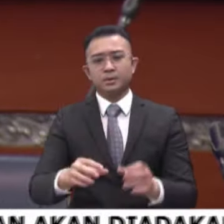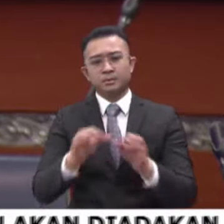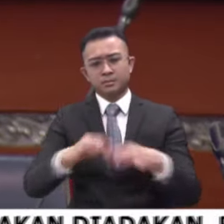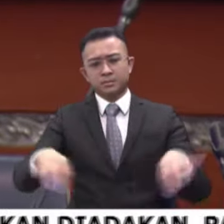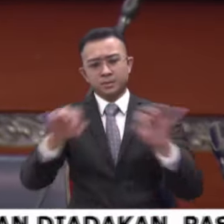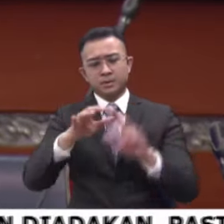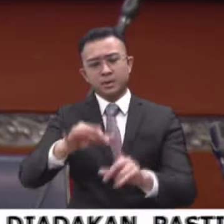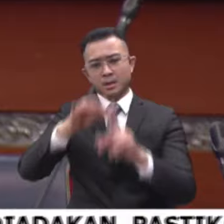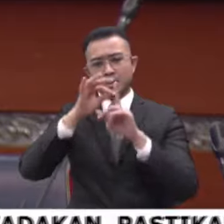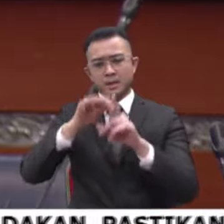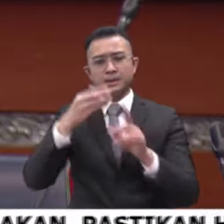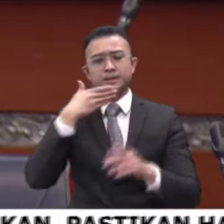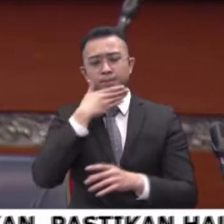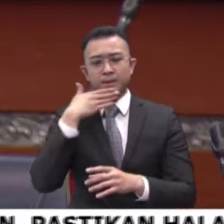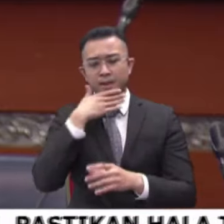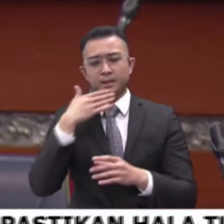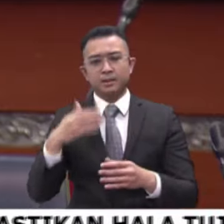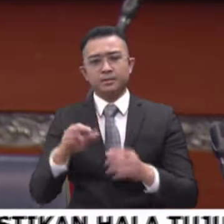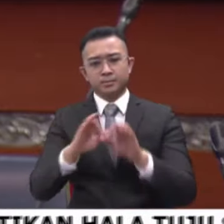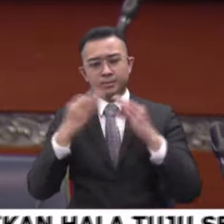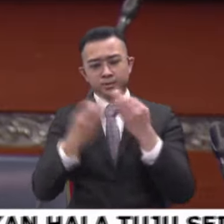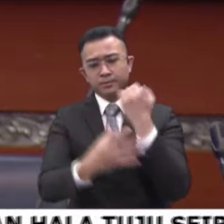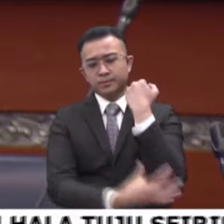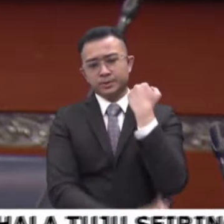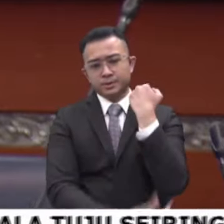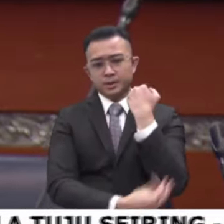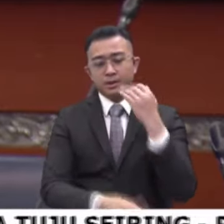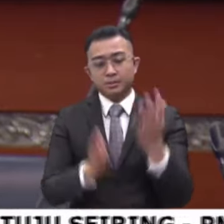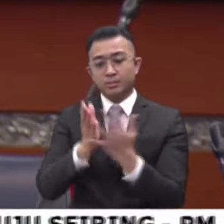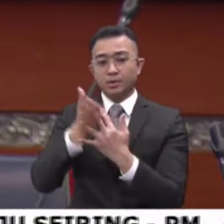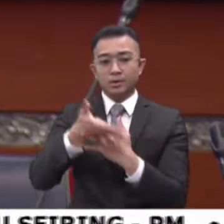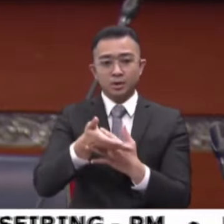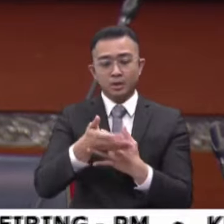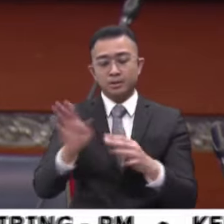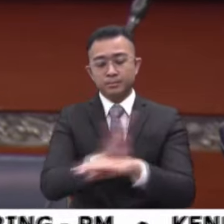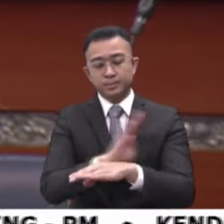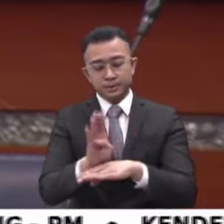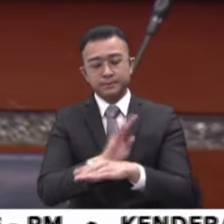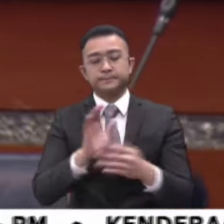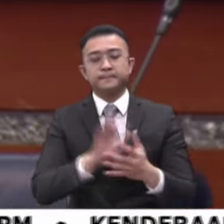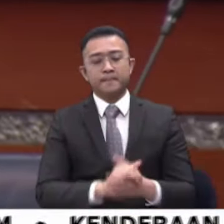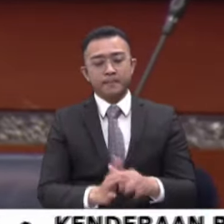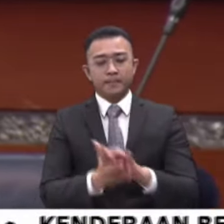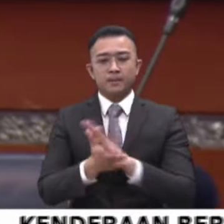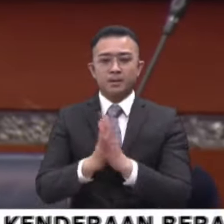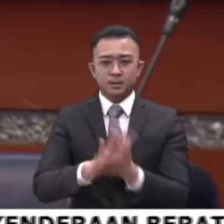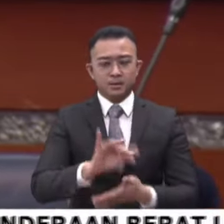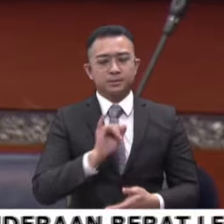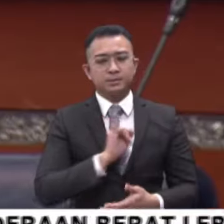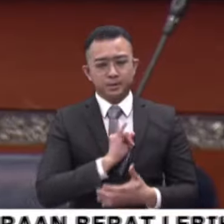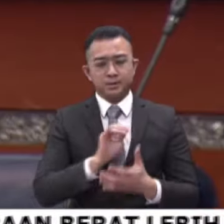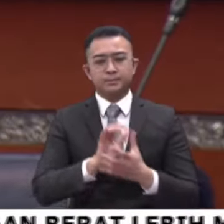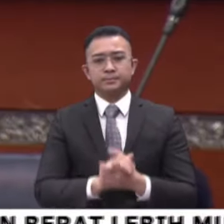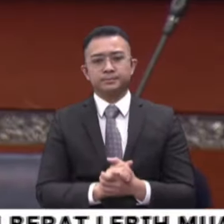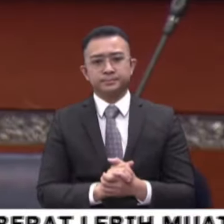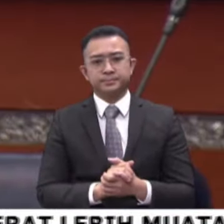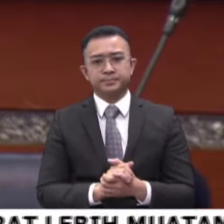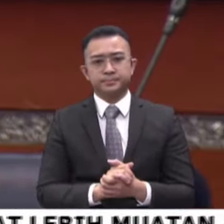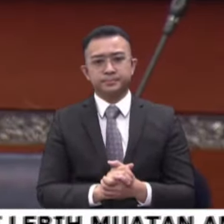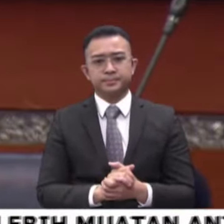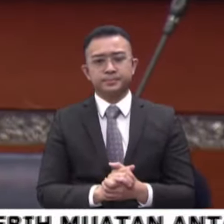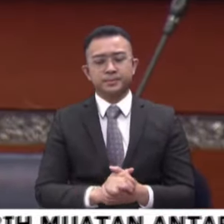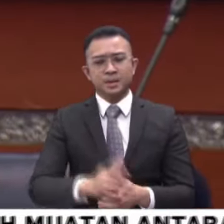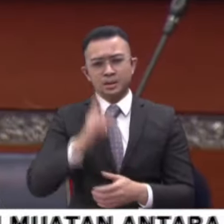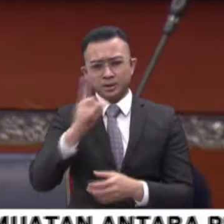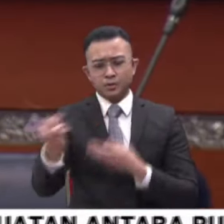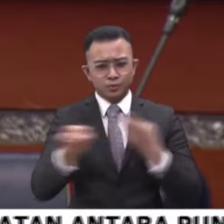belia keluarga susah. untuk meraih pendapatan melalui perniagaan. Jadi bagi saya, saya